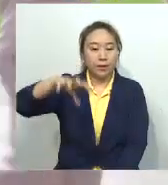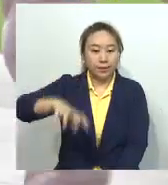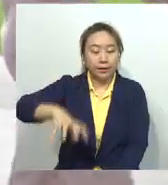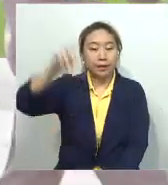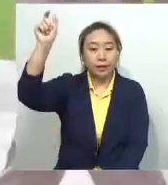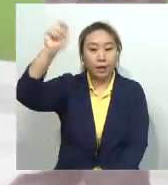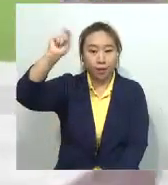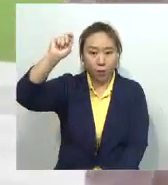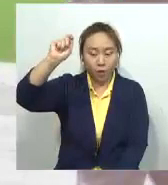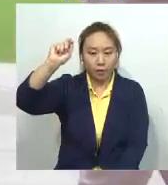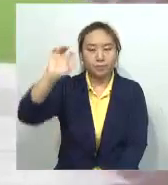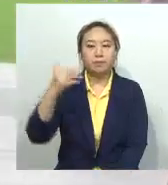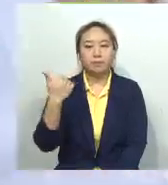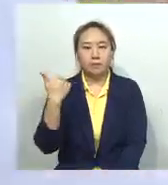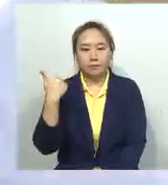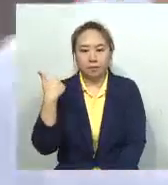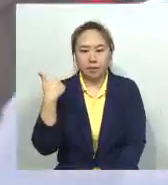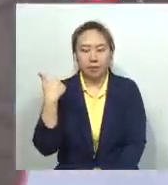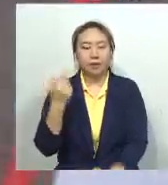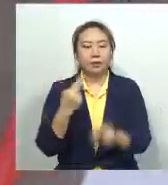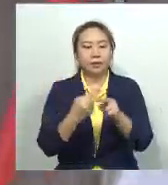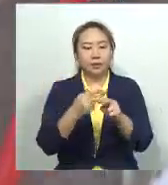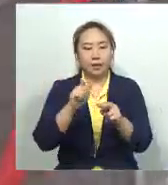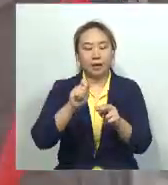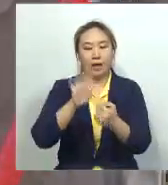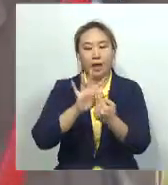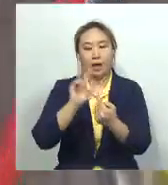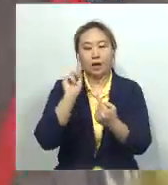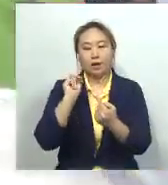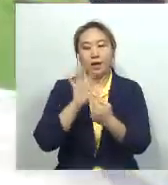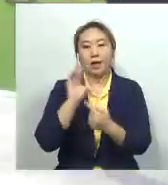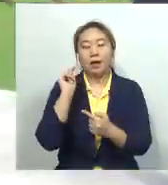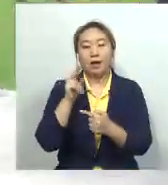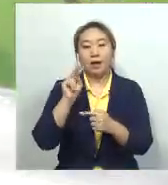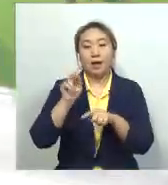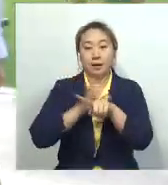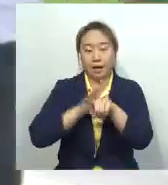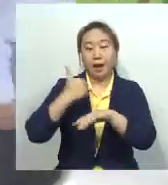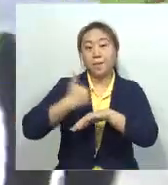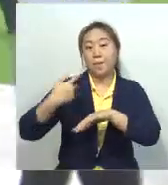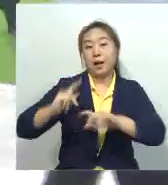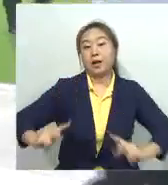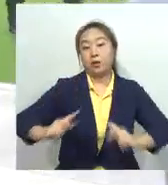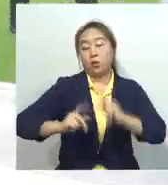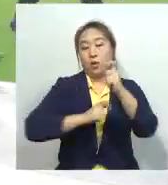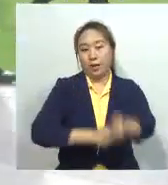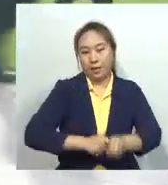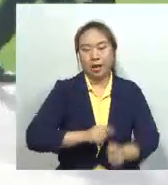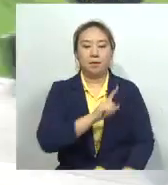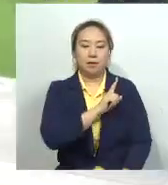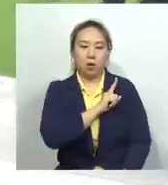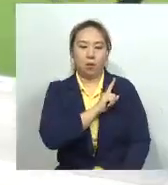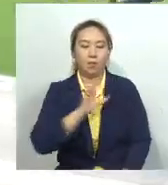พิธีท้องสนามหลวงนะครับมีทางด้านของนายอนันต์สุวรรณรัตน์ปลัดกระทรวงเกษตรและสหกรณ์ทำหน้าที่พระยาแรกนาเ